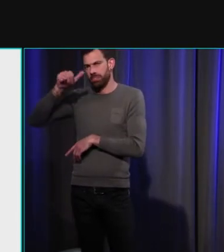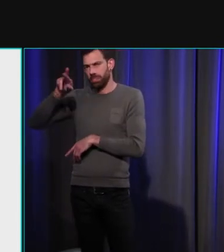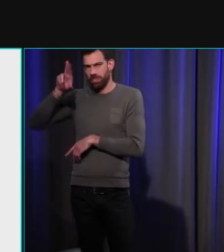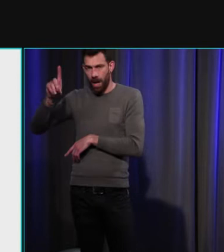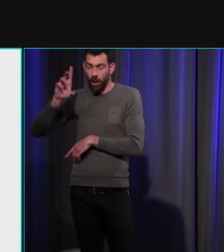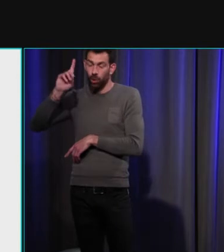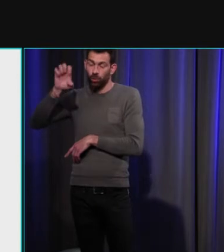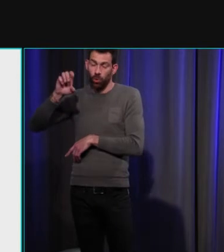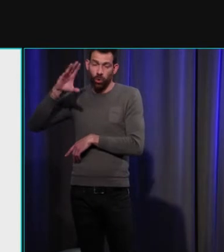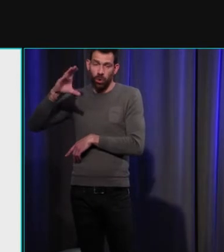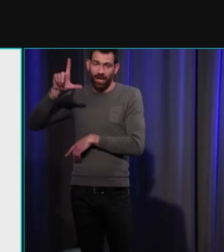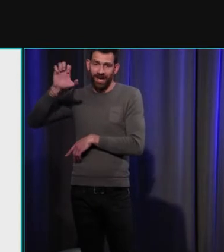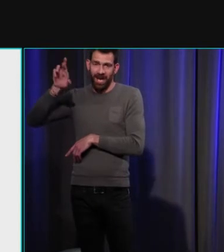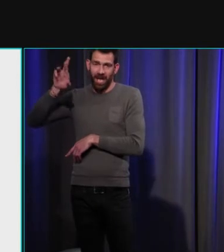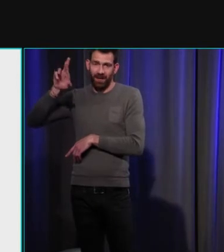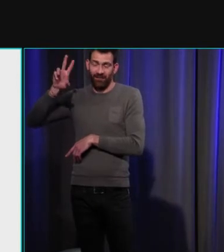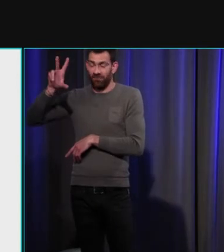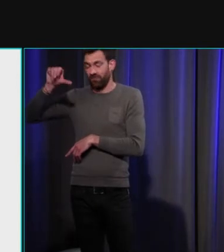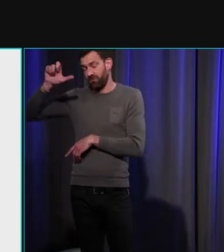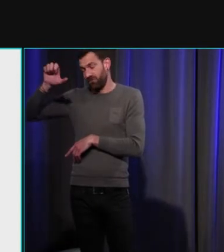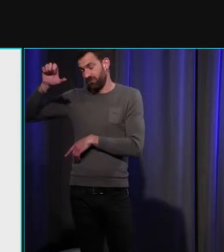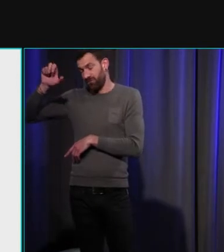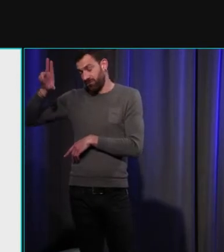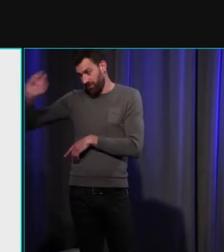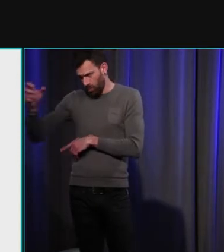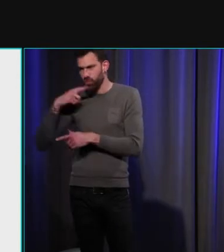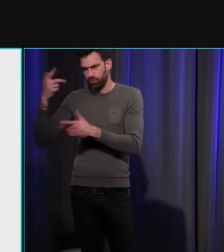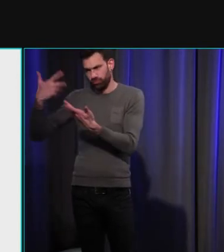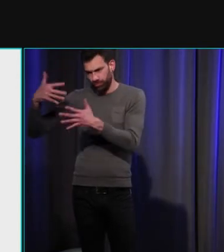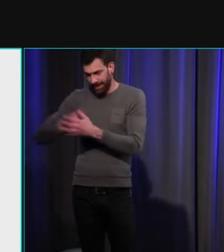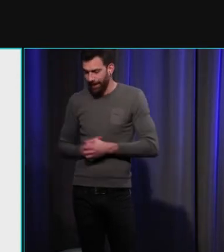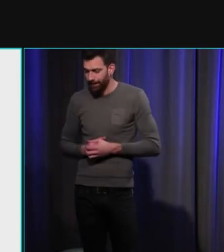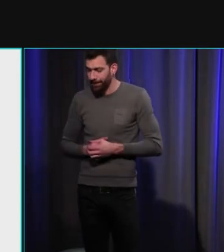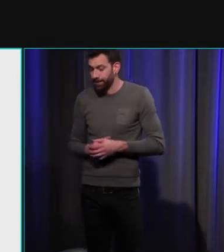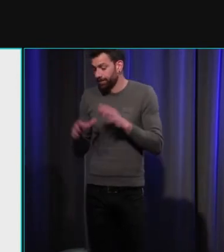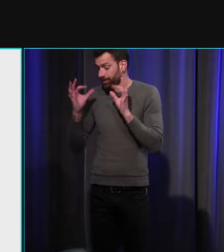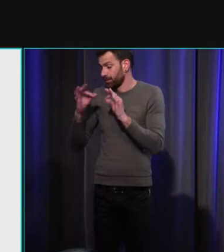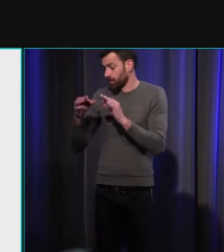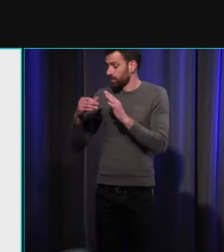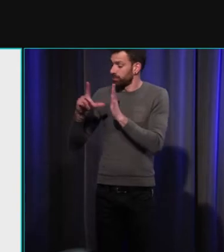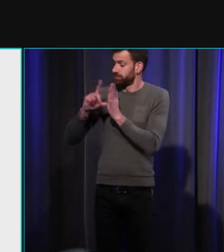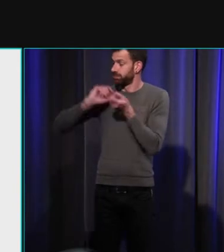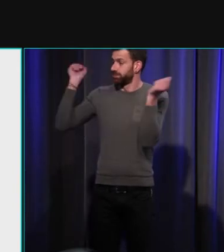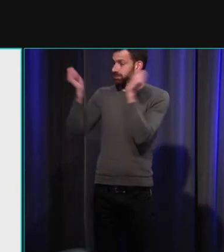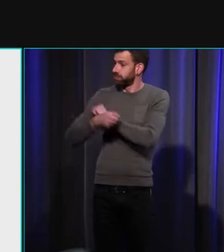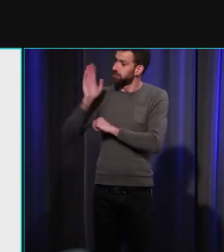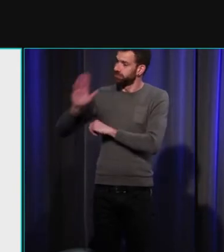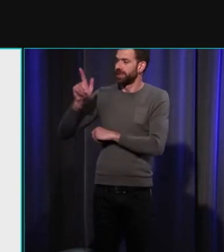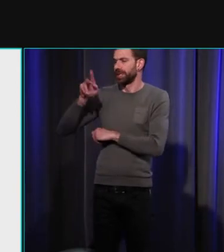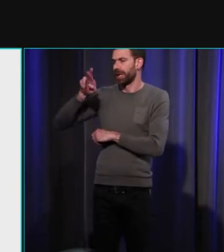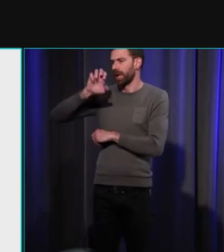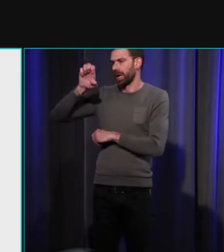dans ces milieux que je vous ai présenté tout à l'heure là où la réforme grégorienne est en train de prendre où l'on dit aux prêtres vous ne vous mariez